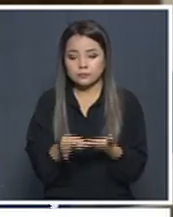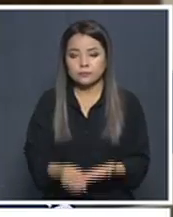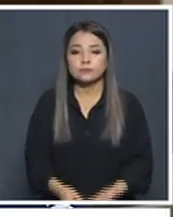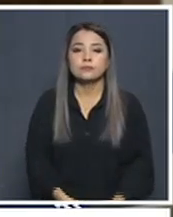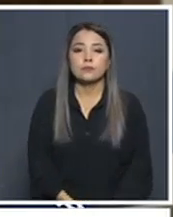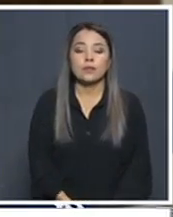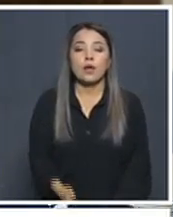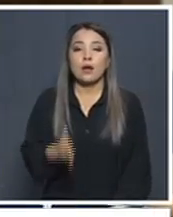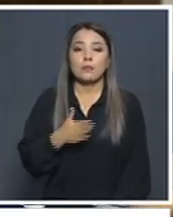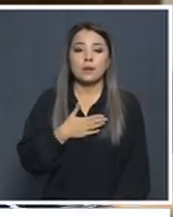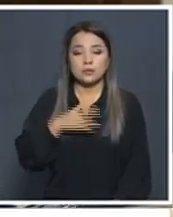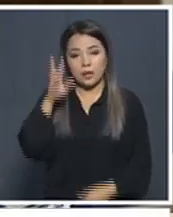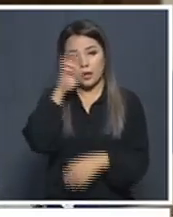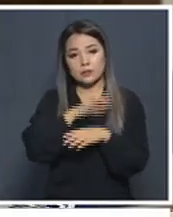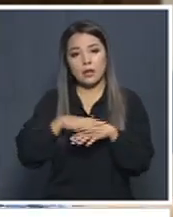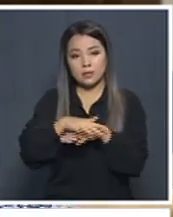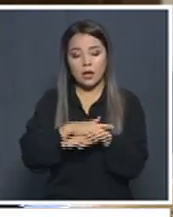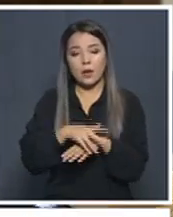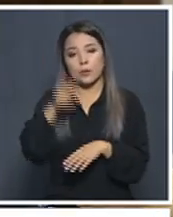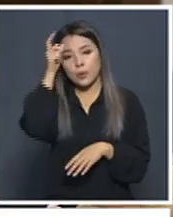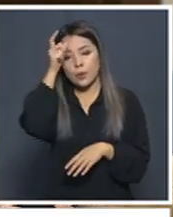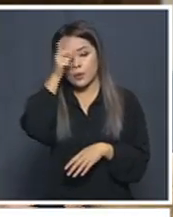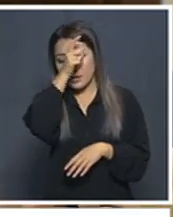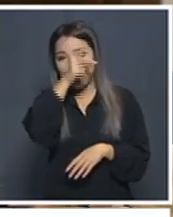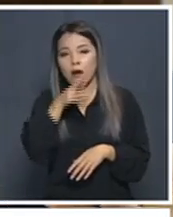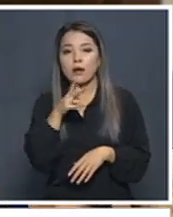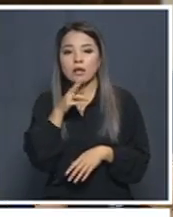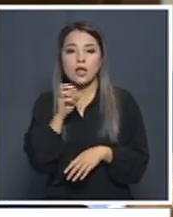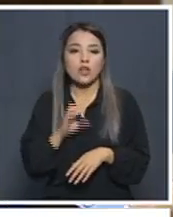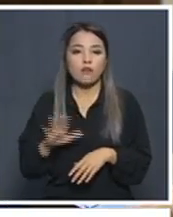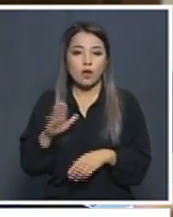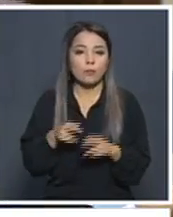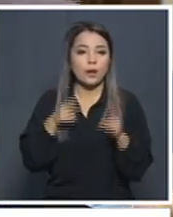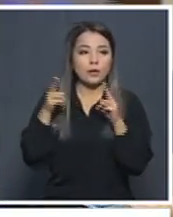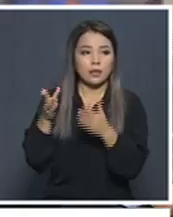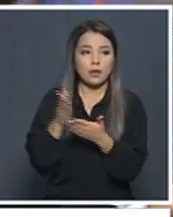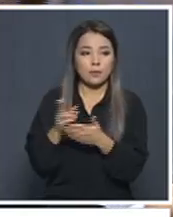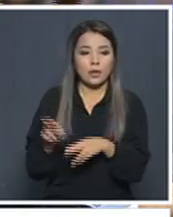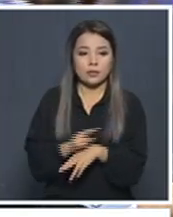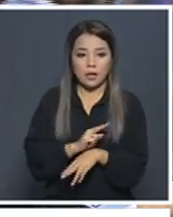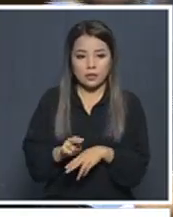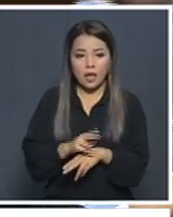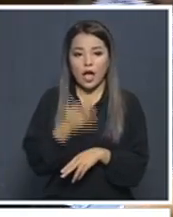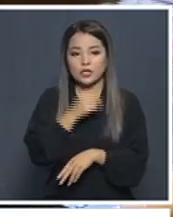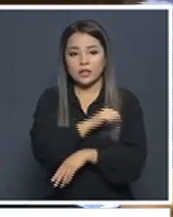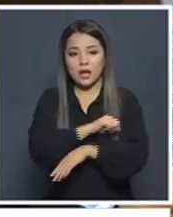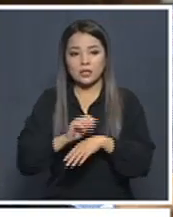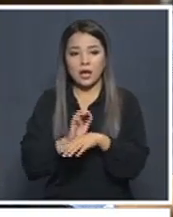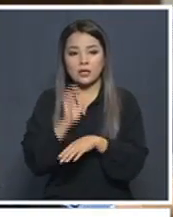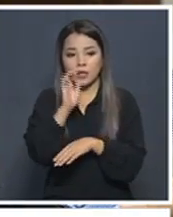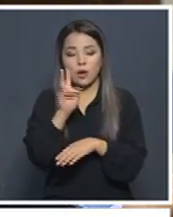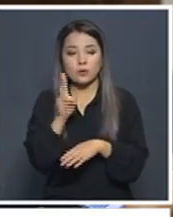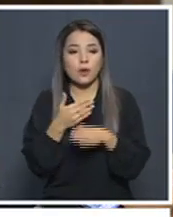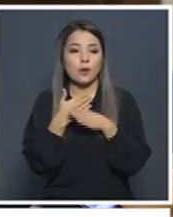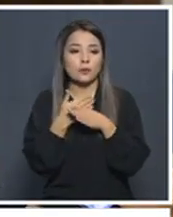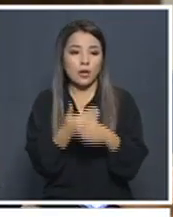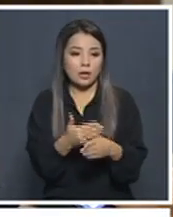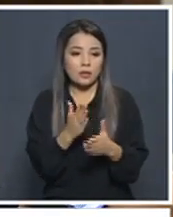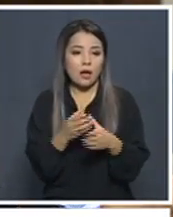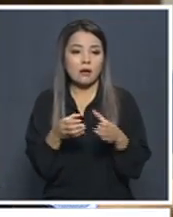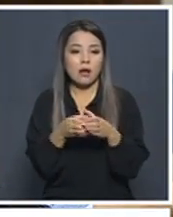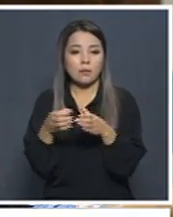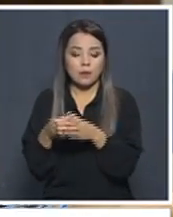Еліміздегі науқастардың көбі Түркияға, Кореяға немесе Еуропаға барып емделгенді қалайды. Ал оларды шетелдерге жіберуге көмектесетін